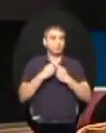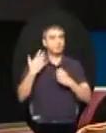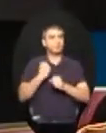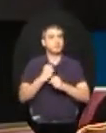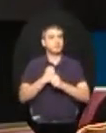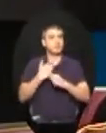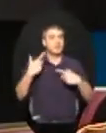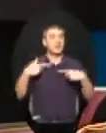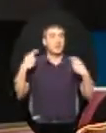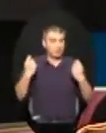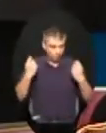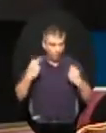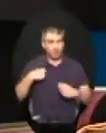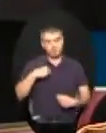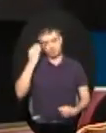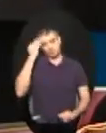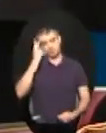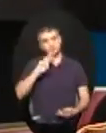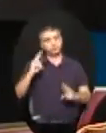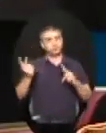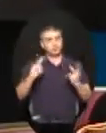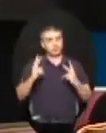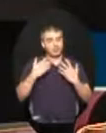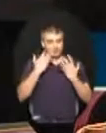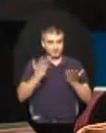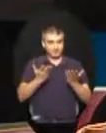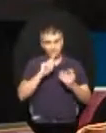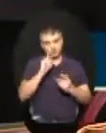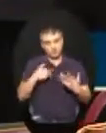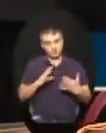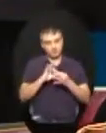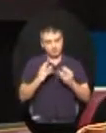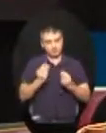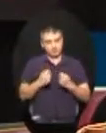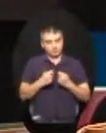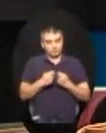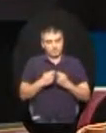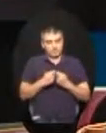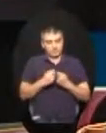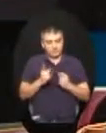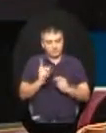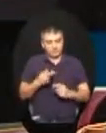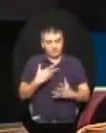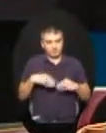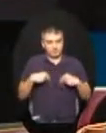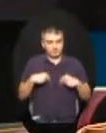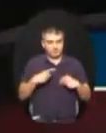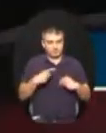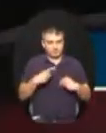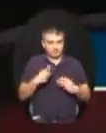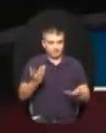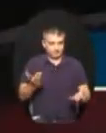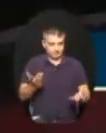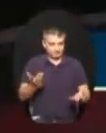גם לכך שבחינוך אנחנו נלמד את שני הנרטיבים, ואולי נחבר משהו משותף שכולנו נוכל להסכים על זה. זה עמדה האמת היא די רדיקלית,